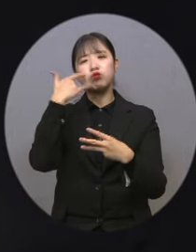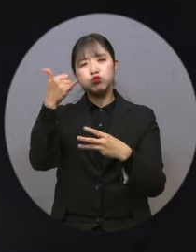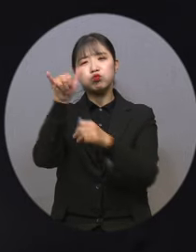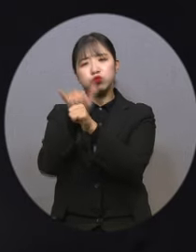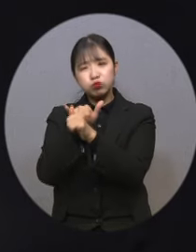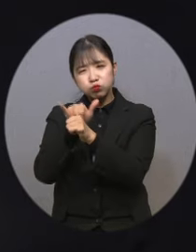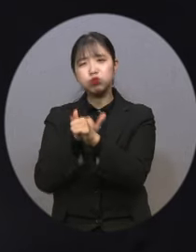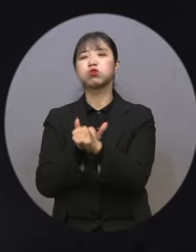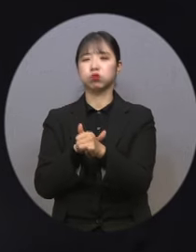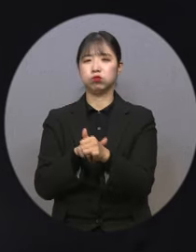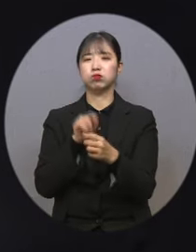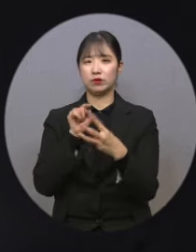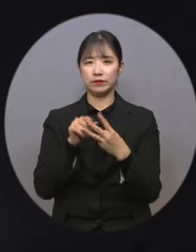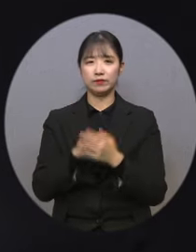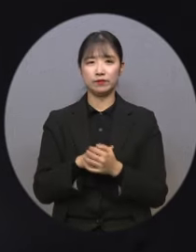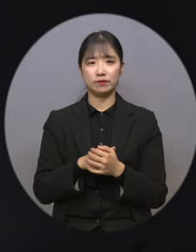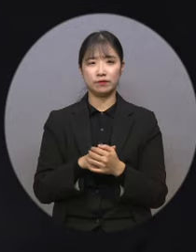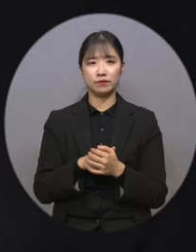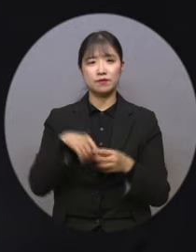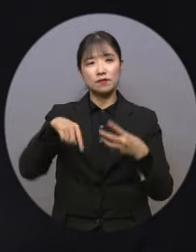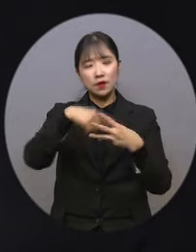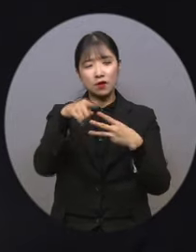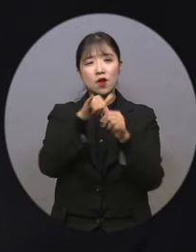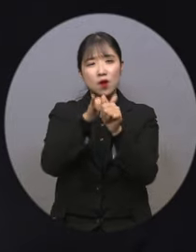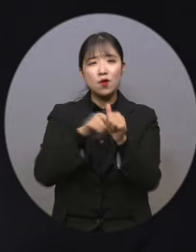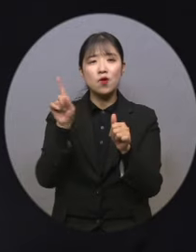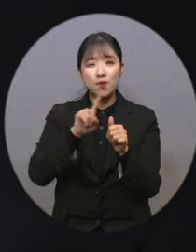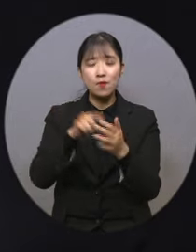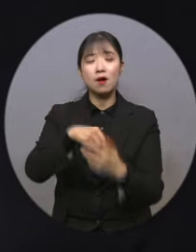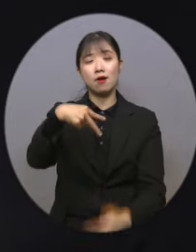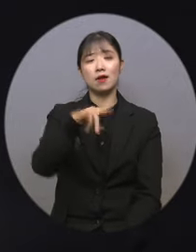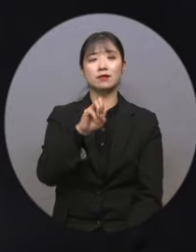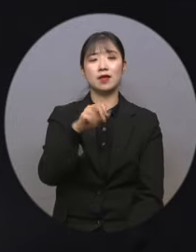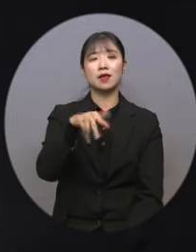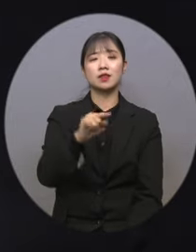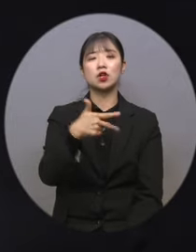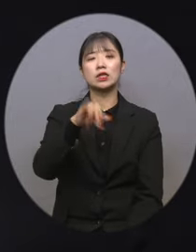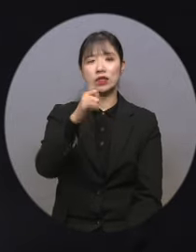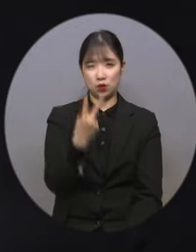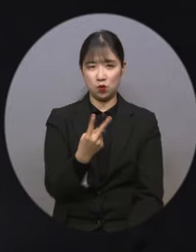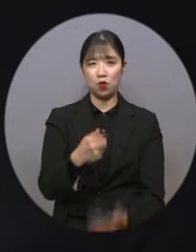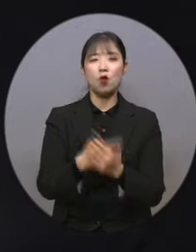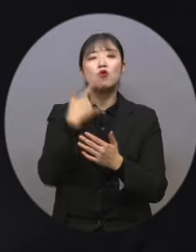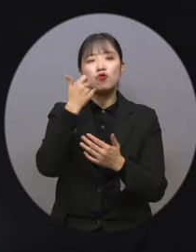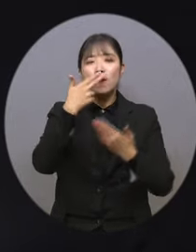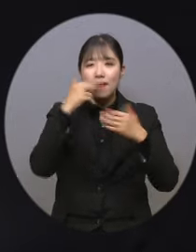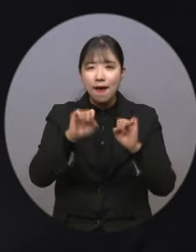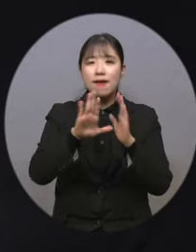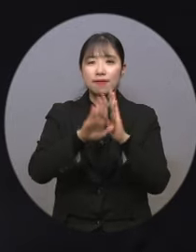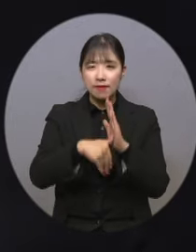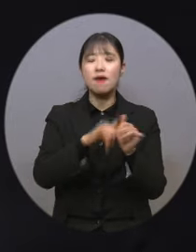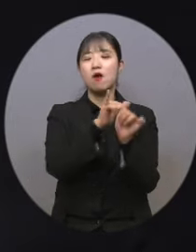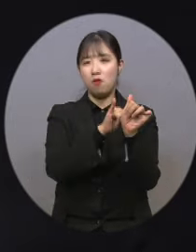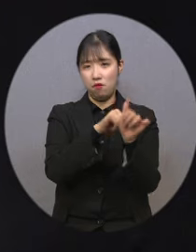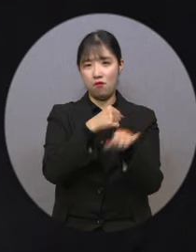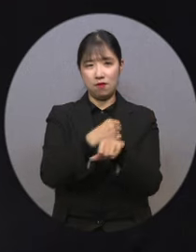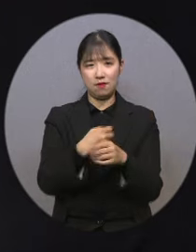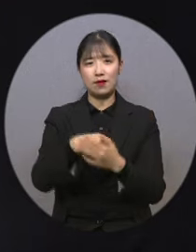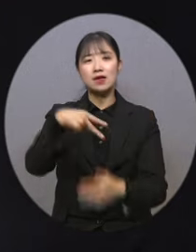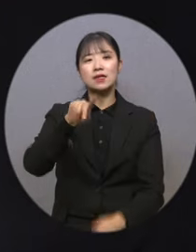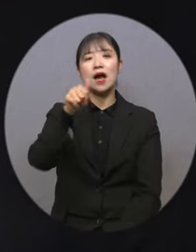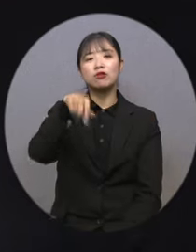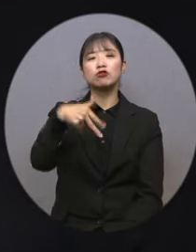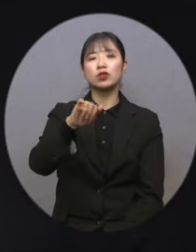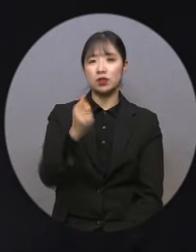입니다 그러면 3대에 호도 가 있어요 생전 지오 부모님이 살았을 때 교단은 두번째 사후 지우